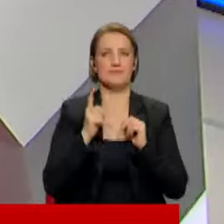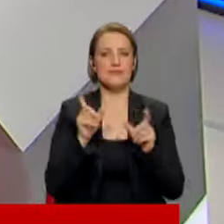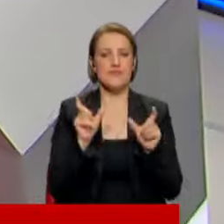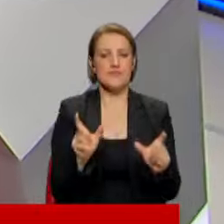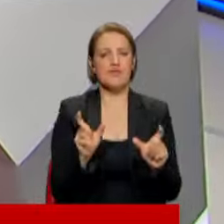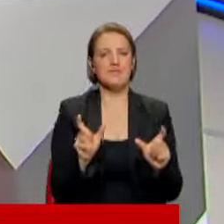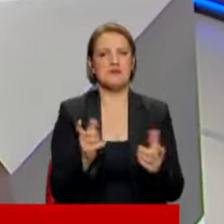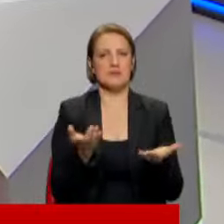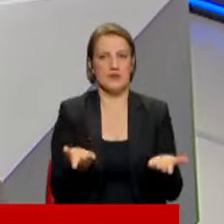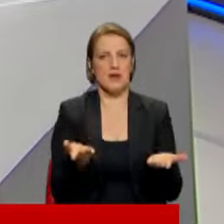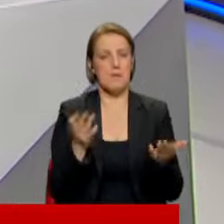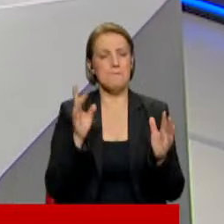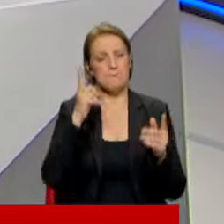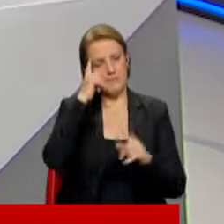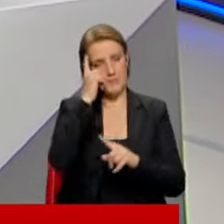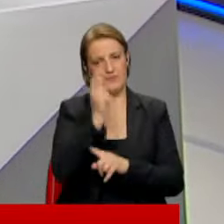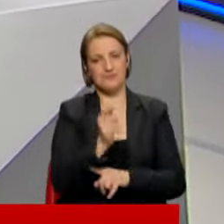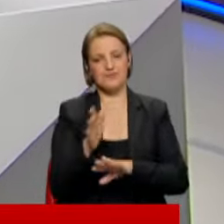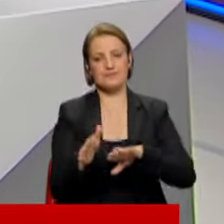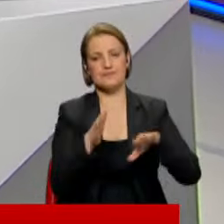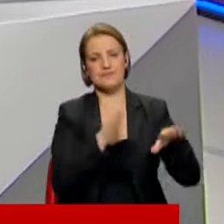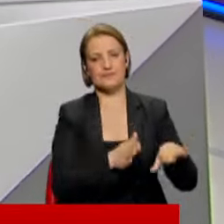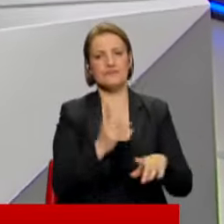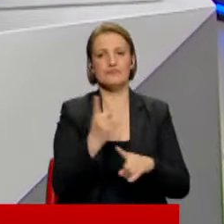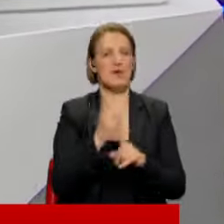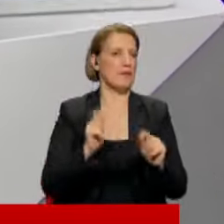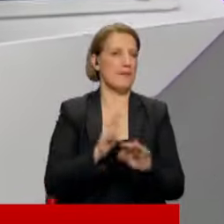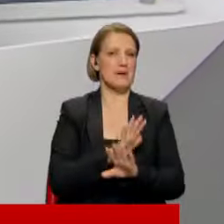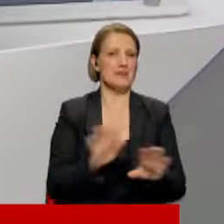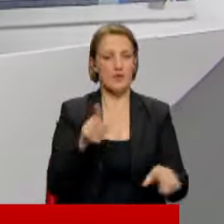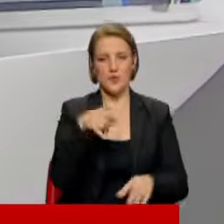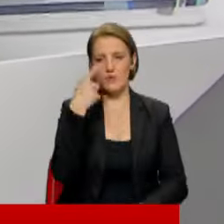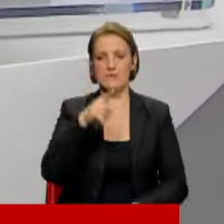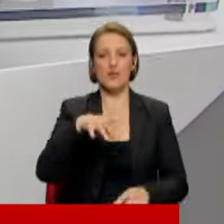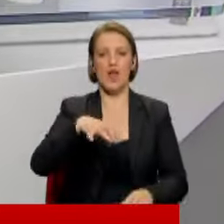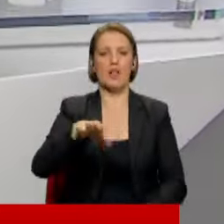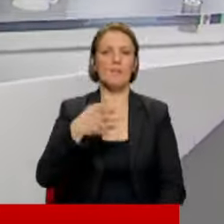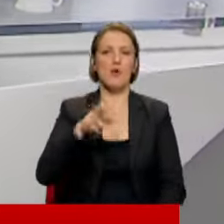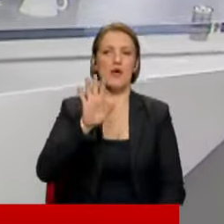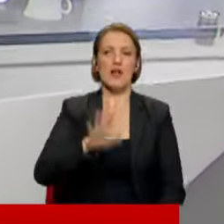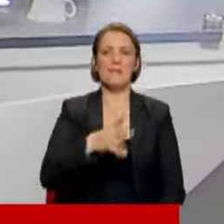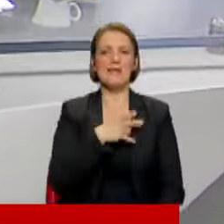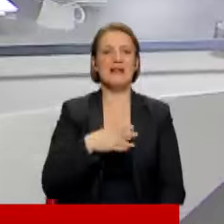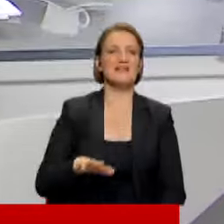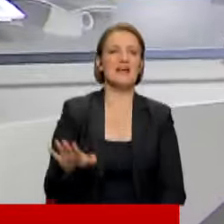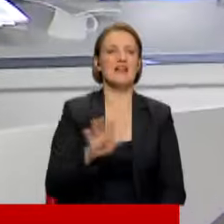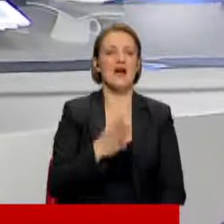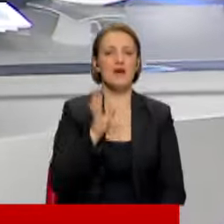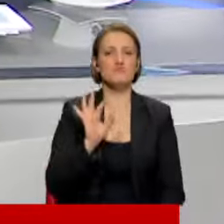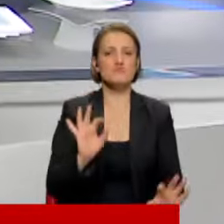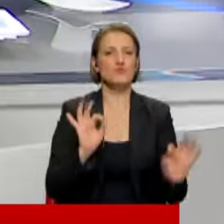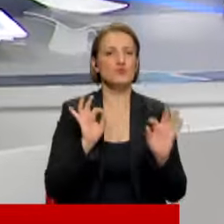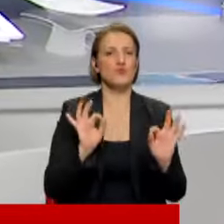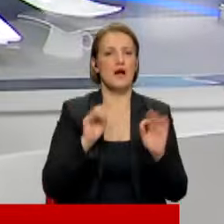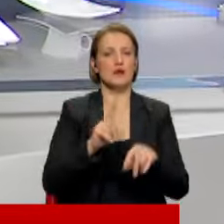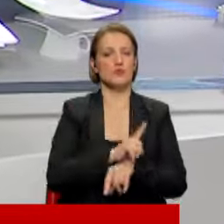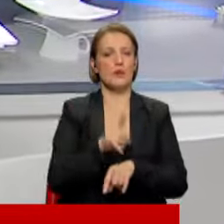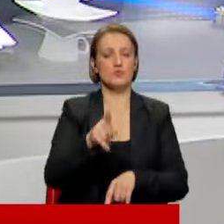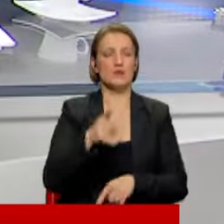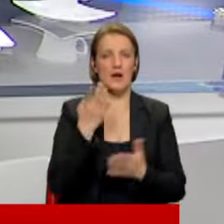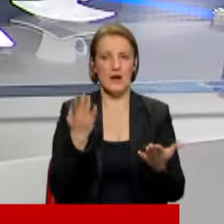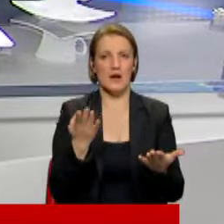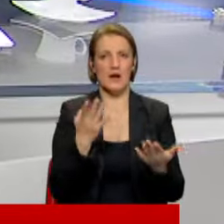tedbirlere başvurmanın ötesinde bir şey yapamadı Dolayısıyla bu alan boş kaldı ve belediyeler Mutlak surette bunu doldurmak